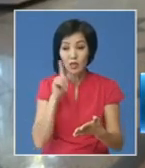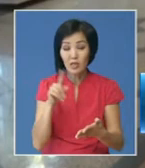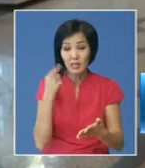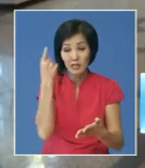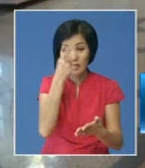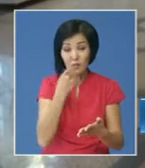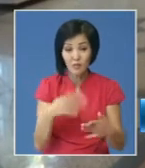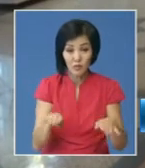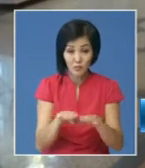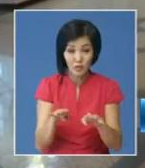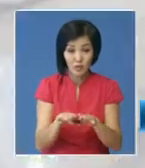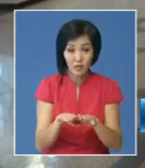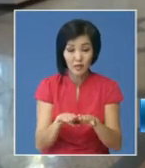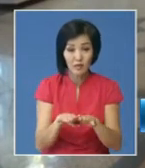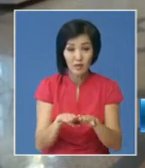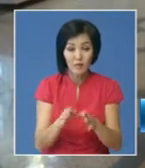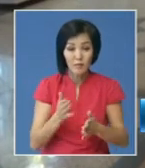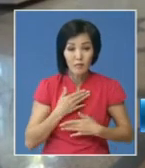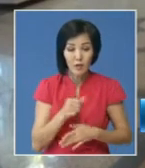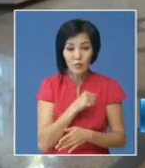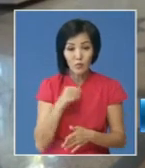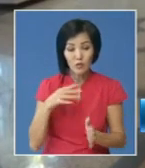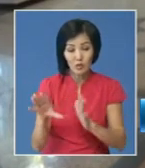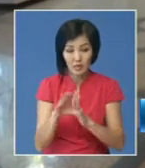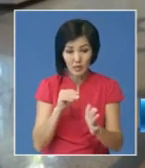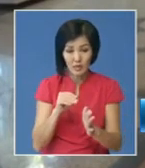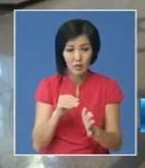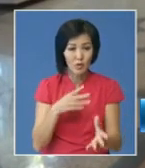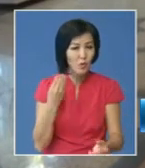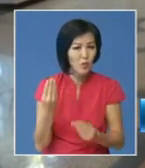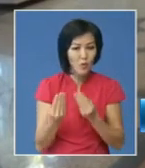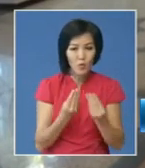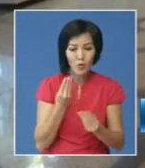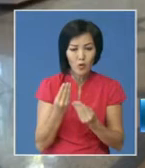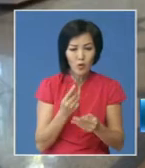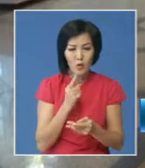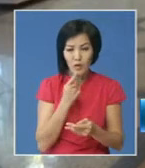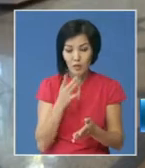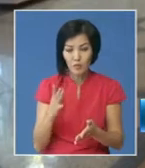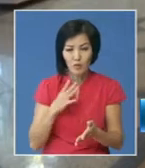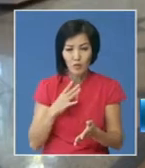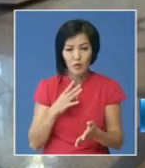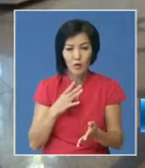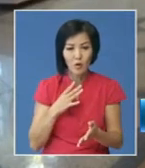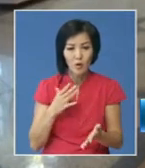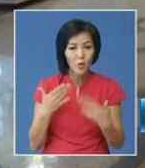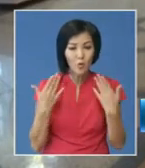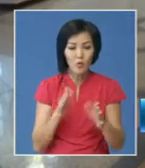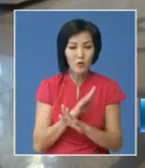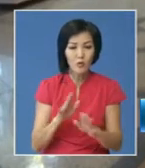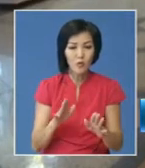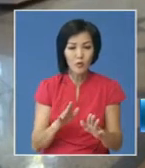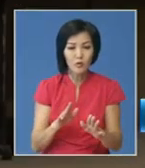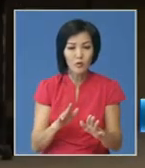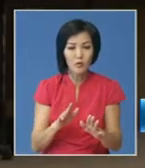Назым Өтеулинова таңдады. Оңай болған жоқ шыны керек. Ізденістер көп болды. Бұндай тұлғаларды ойнау әрбір